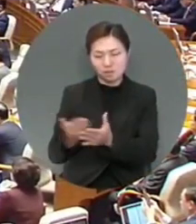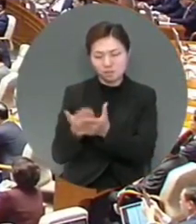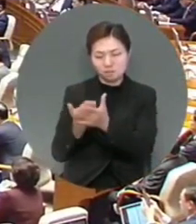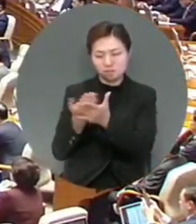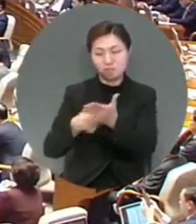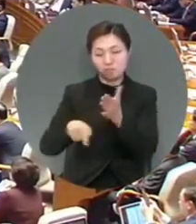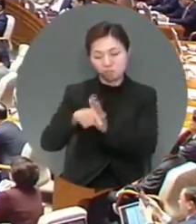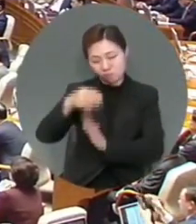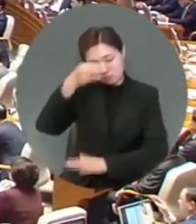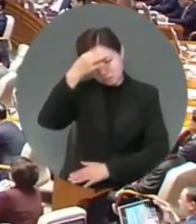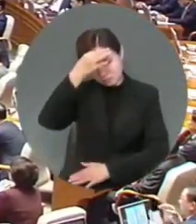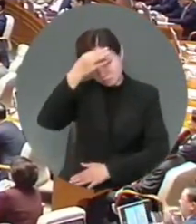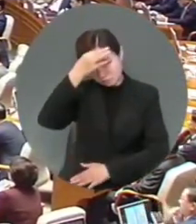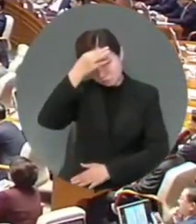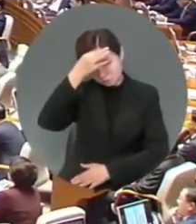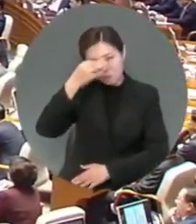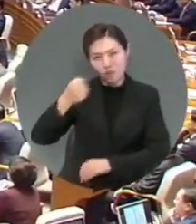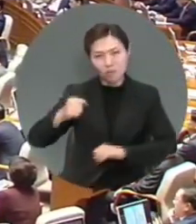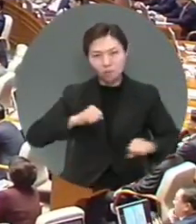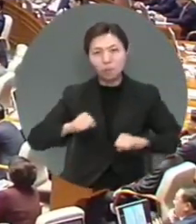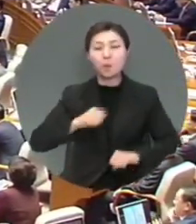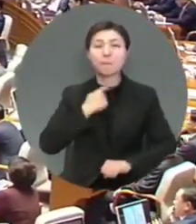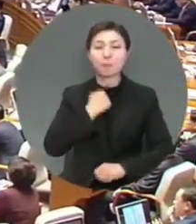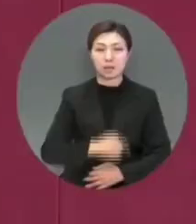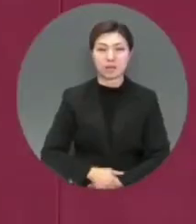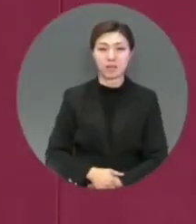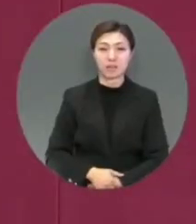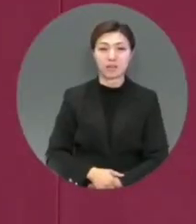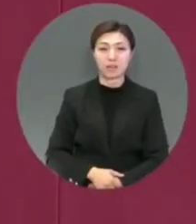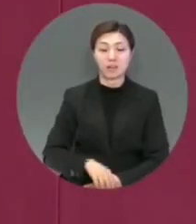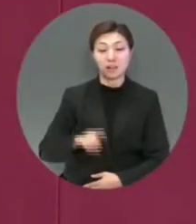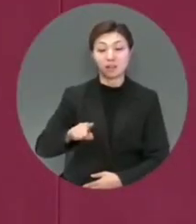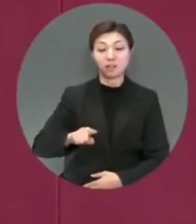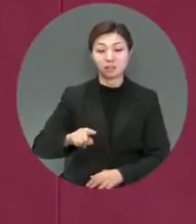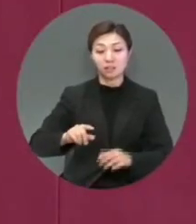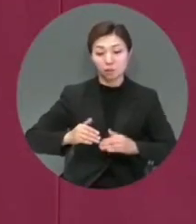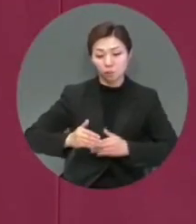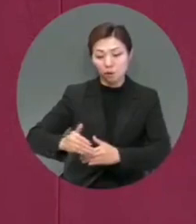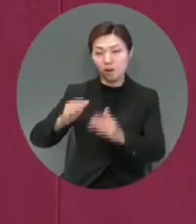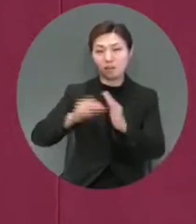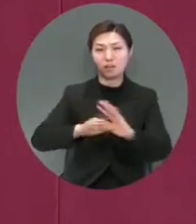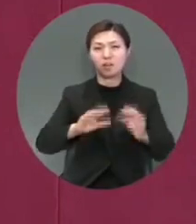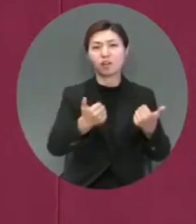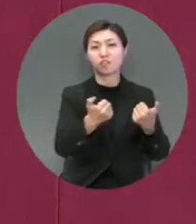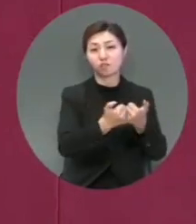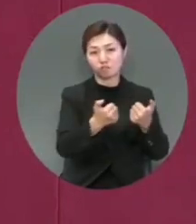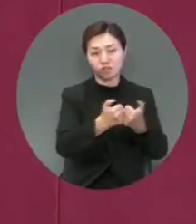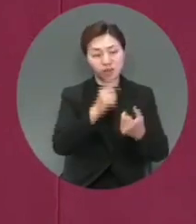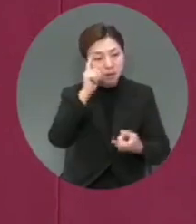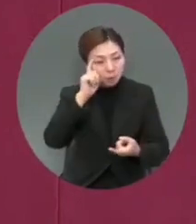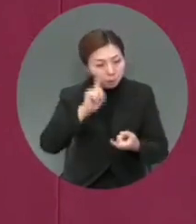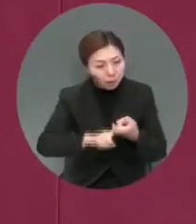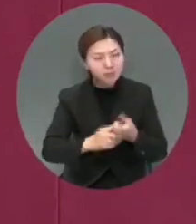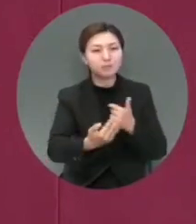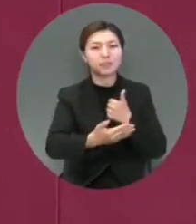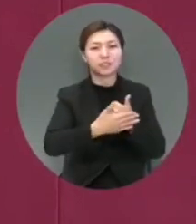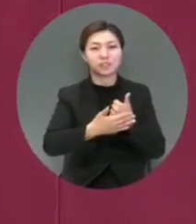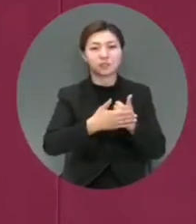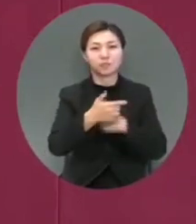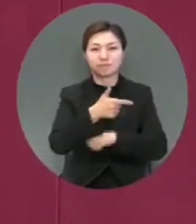그 과정에서 보여준 국회의 관심과 협조에도 감사드립니다.